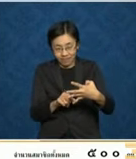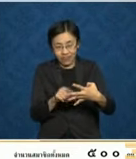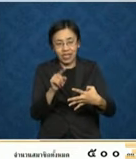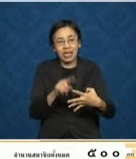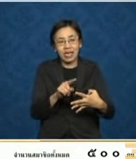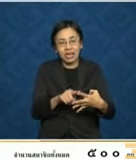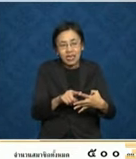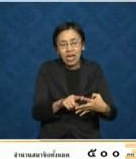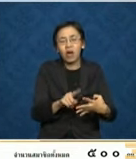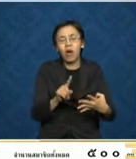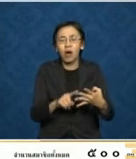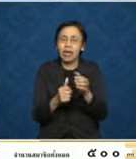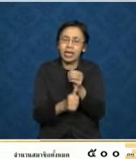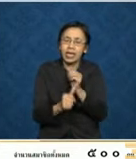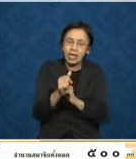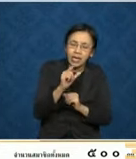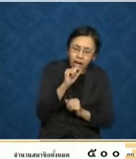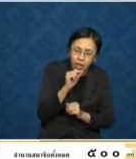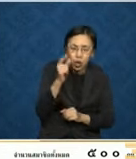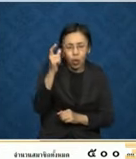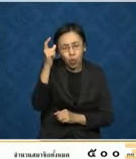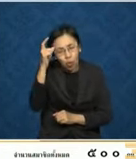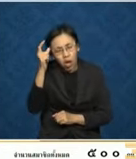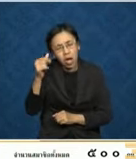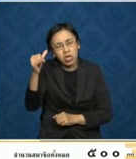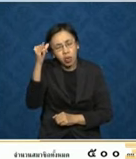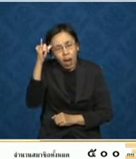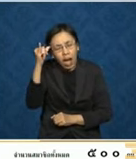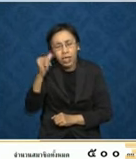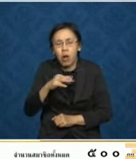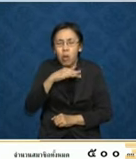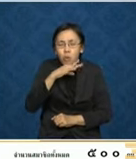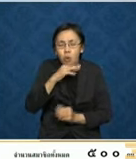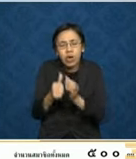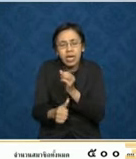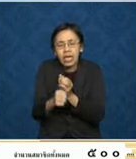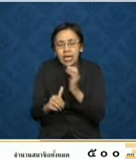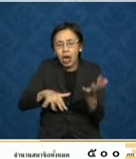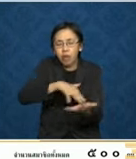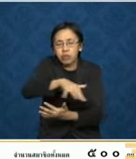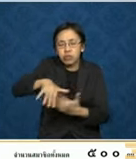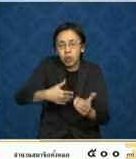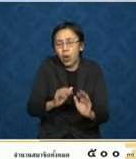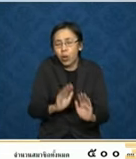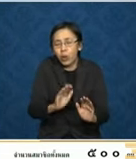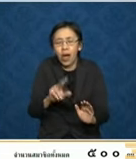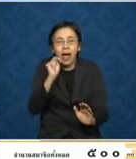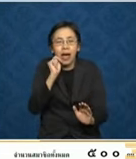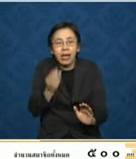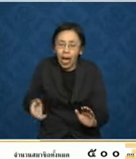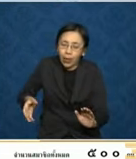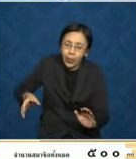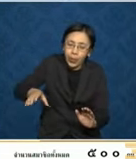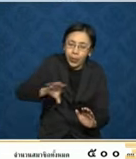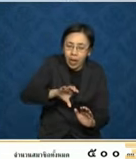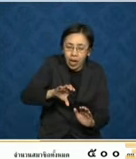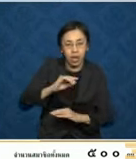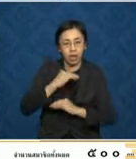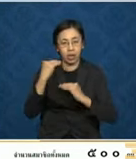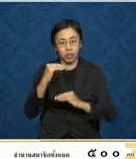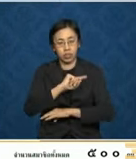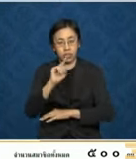ตว์1ส่วนจะเป็นมูลอะไรก็ได้ไก่วัวควายหมูได้หมดเลยนะคะหมักรดน้ำจนครบ60วันจากนั้น